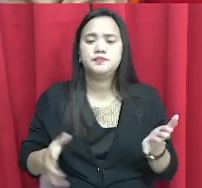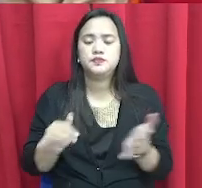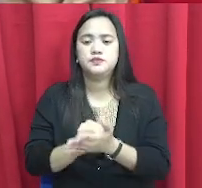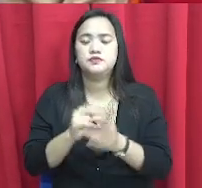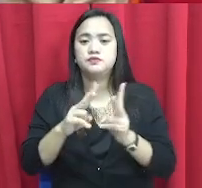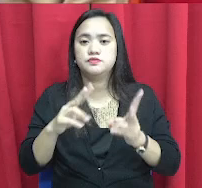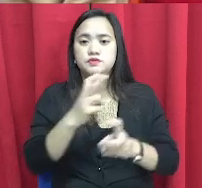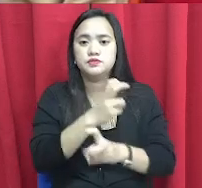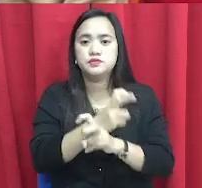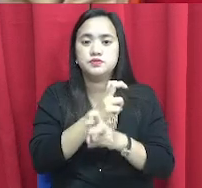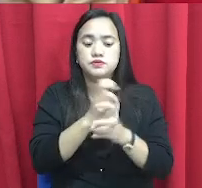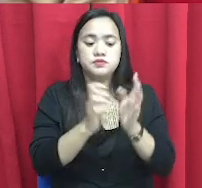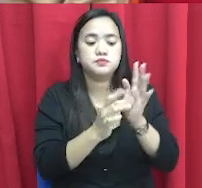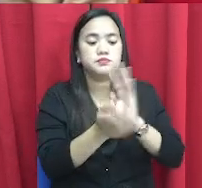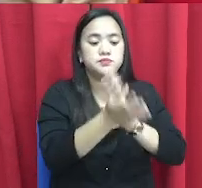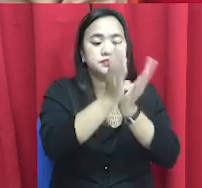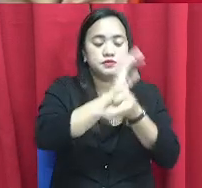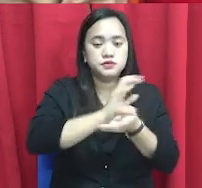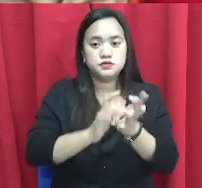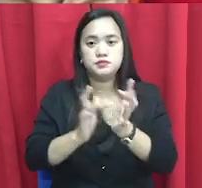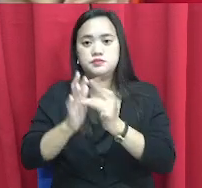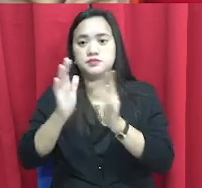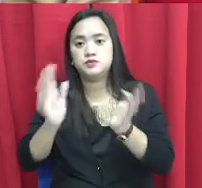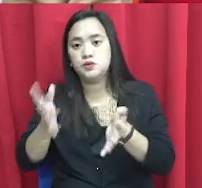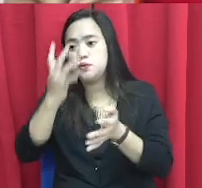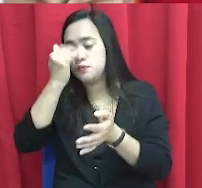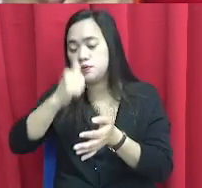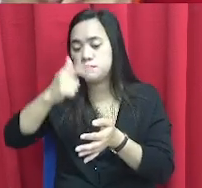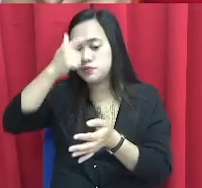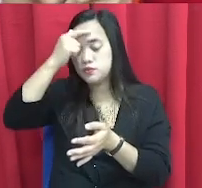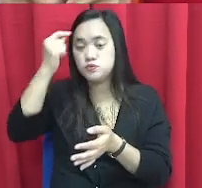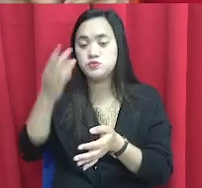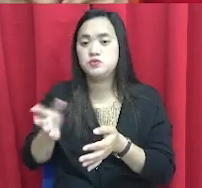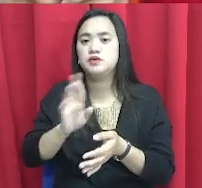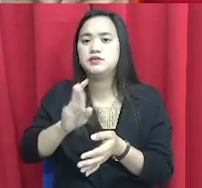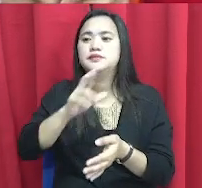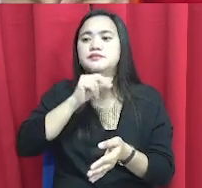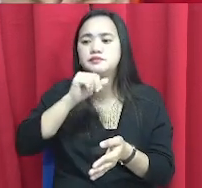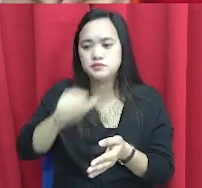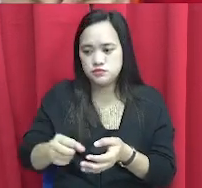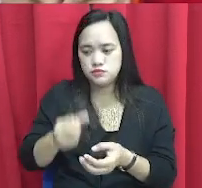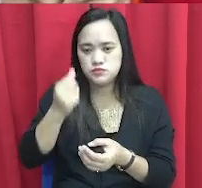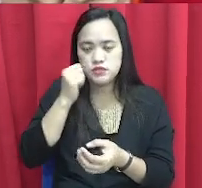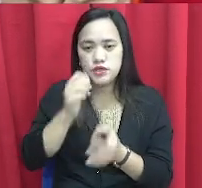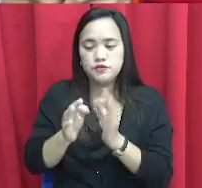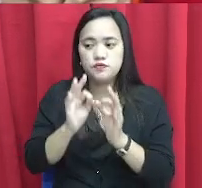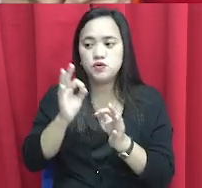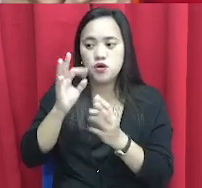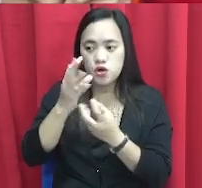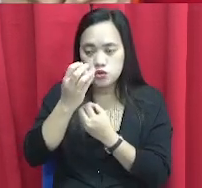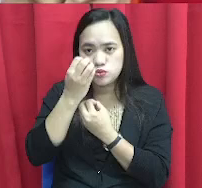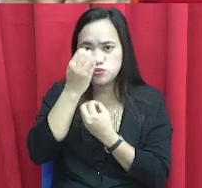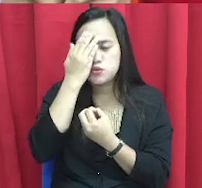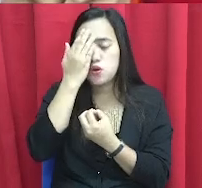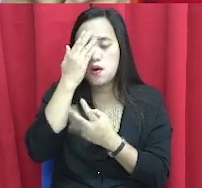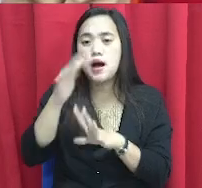na maging kristiyanong tatay Bakit hindi ikaw ang nasusunod pero pag ikaw ay natuto namang sumunod